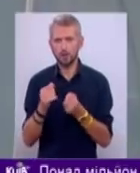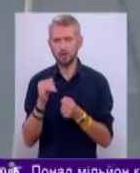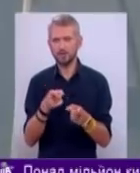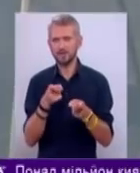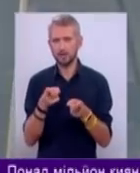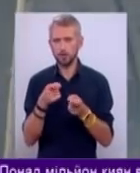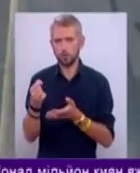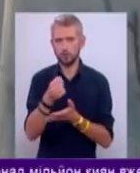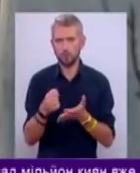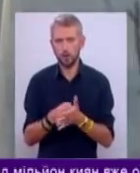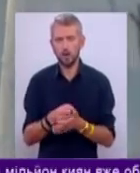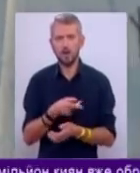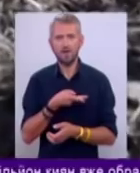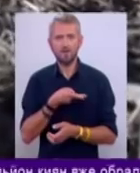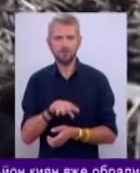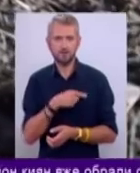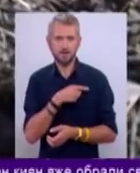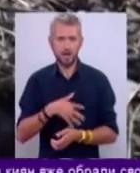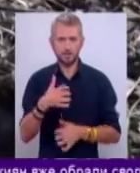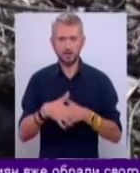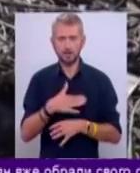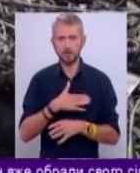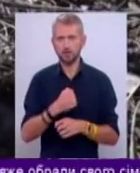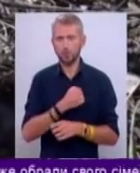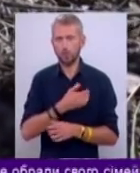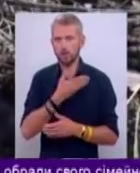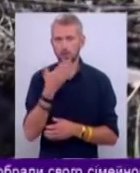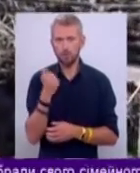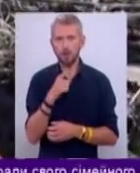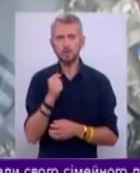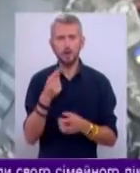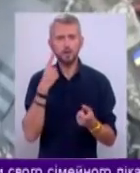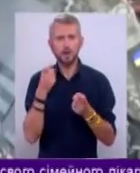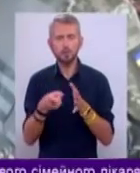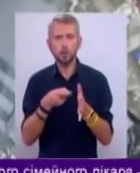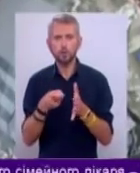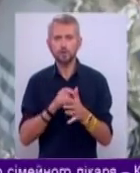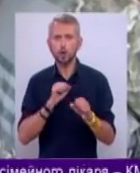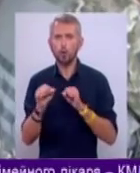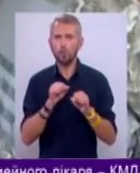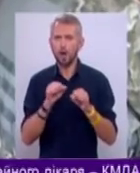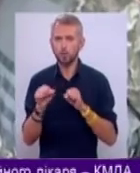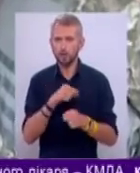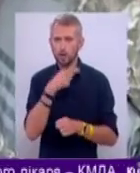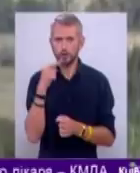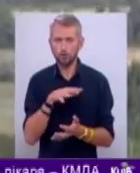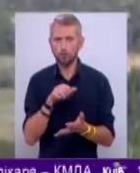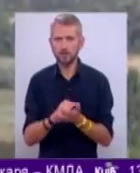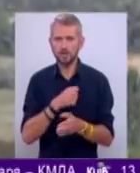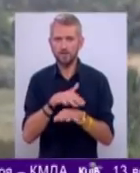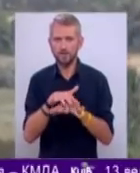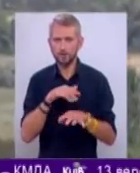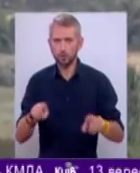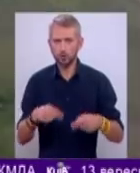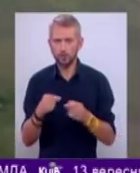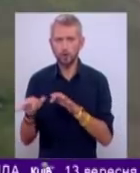та стрілецької зброї. Втрат серед наших військових немає. За даними розвідки, командування російсько-окупаційних військ